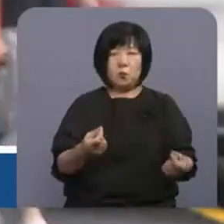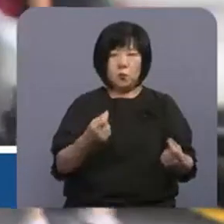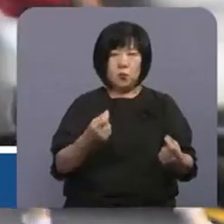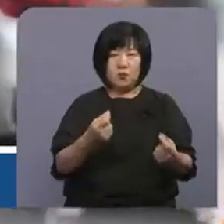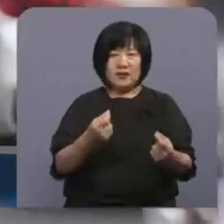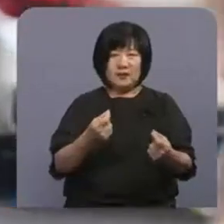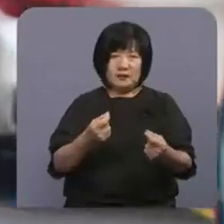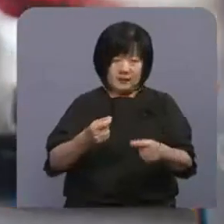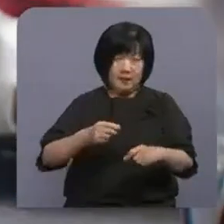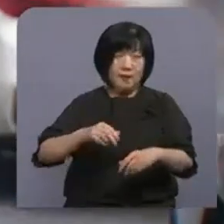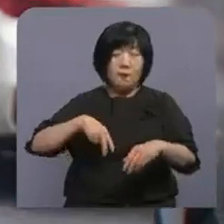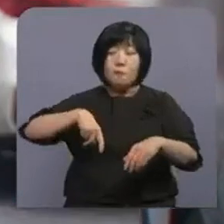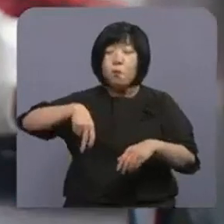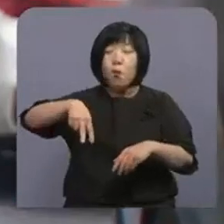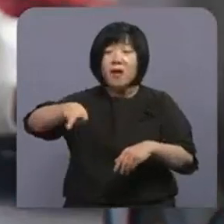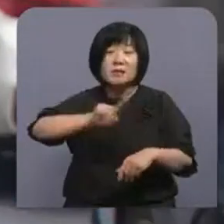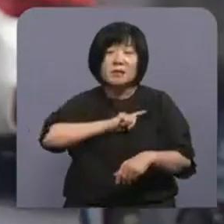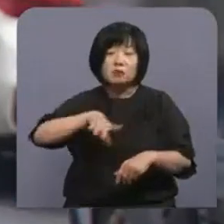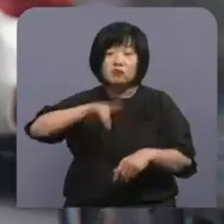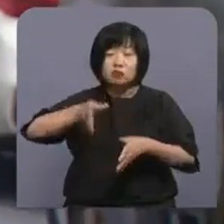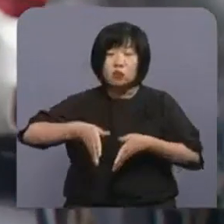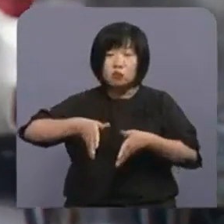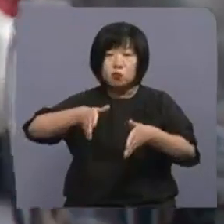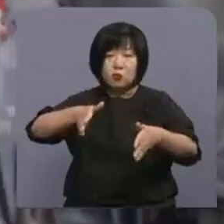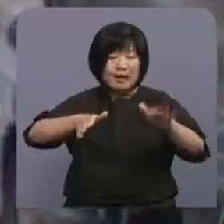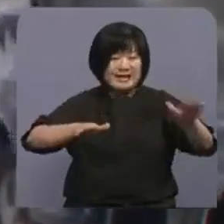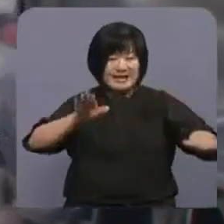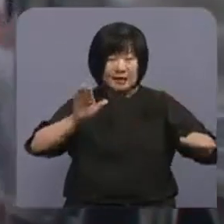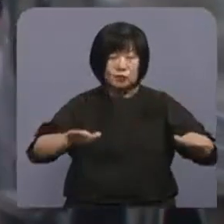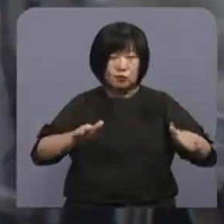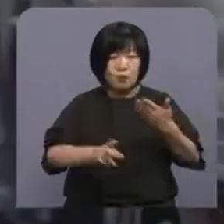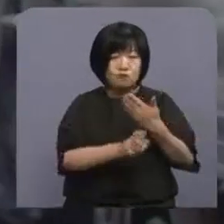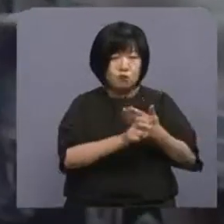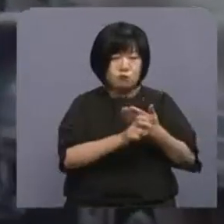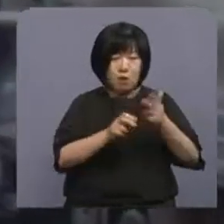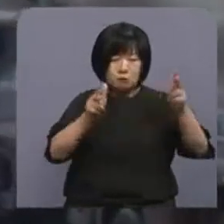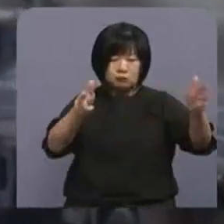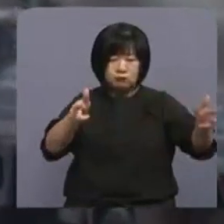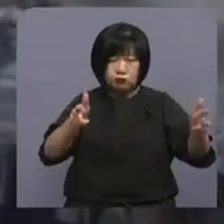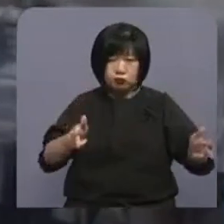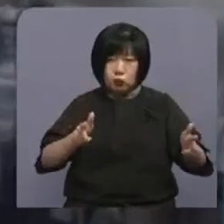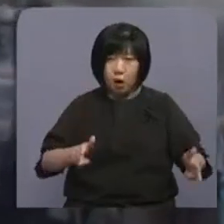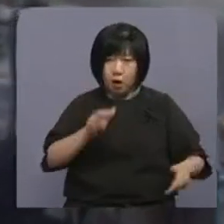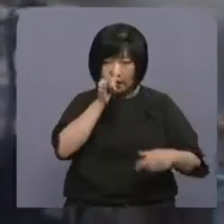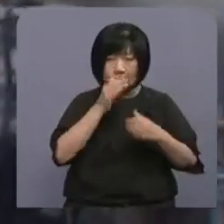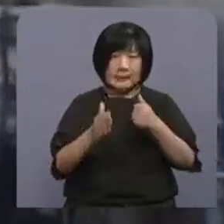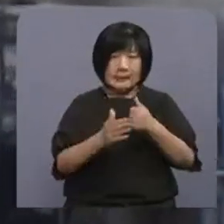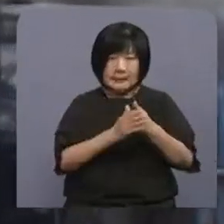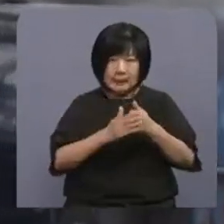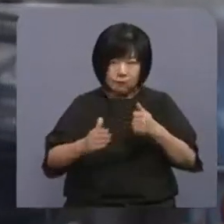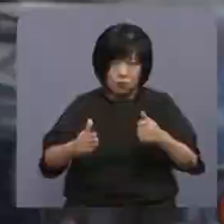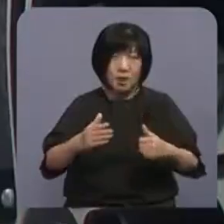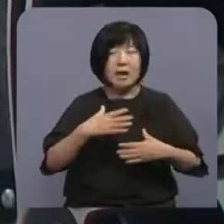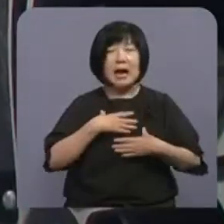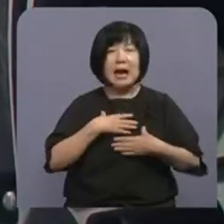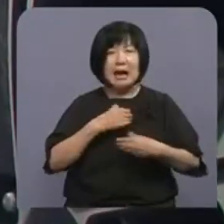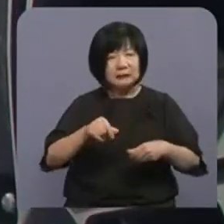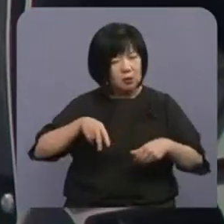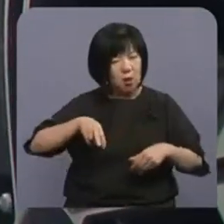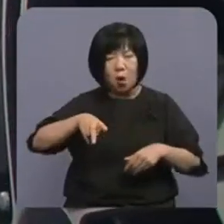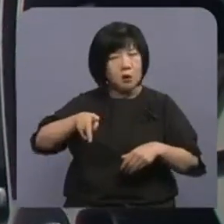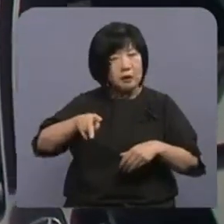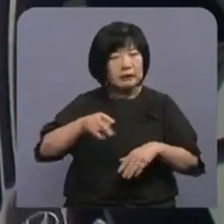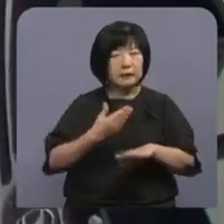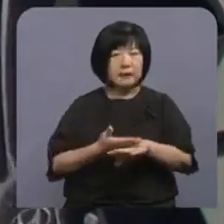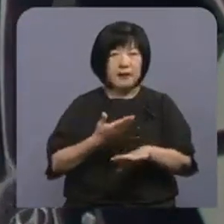다른 보행자 우선 도로인데 이렇게 양쪽에 불법 주정차된 차들을 피해서 다녀야 해 여전히 보행자 안전과는 거리가 있어 보입니다.